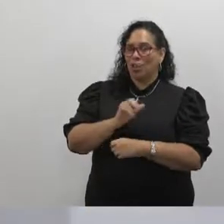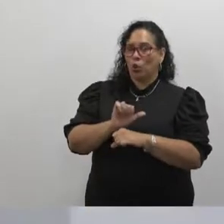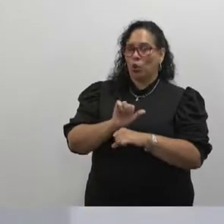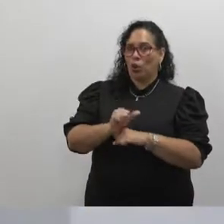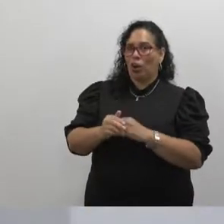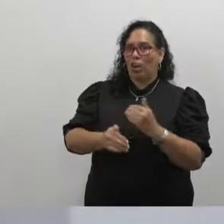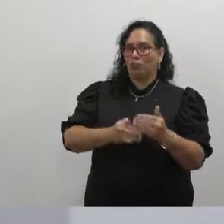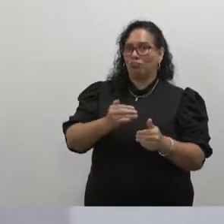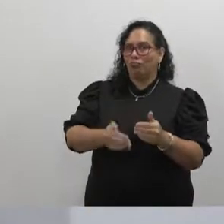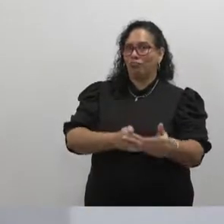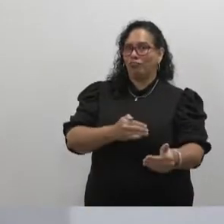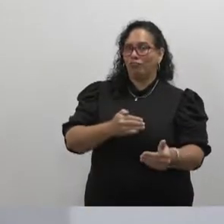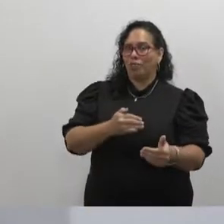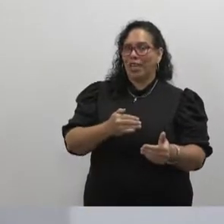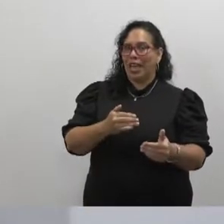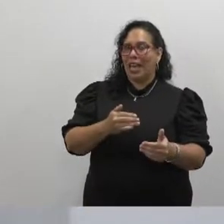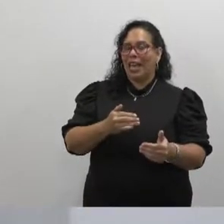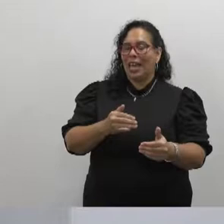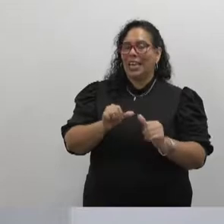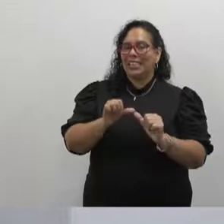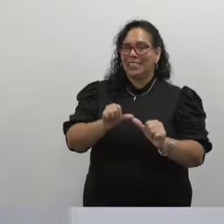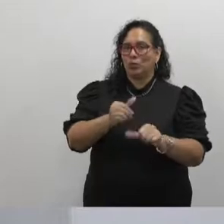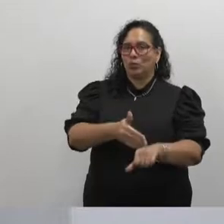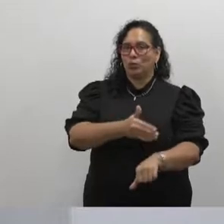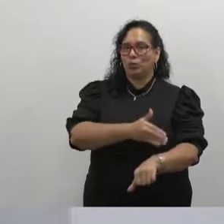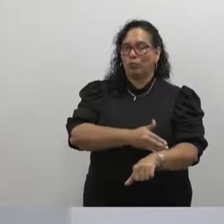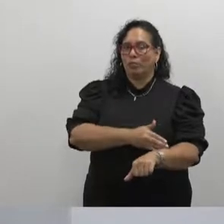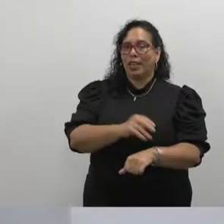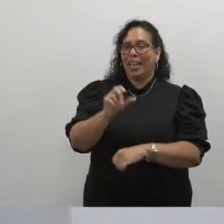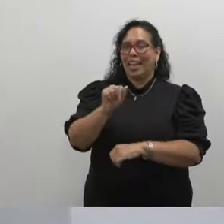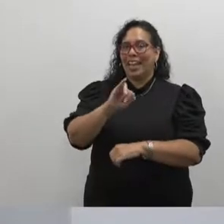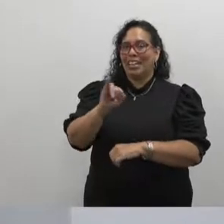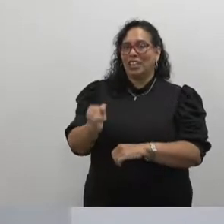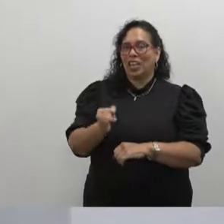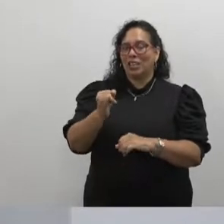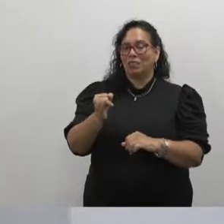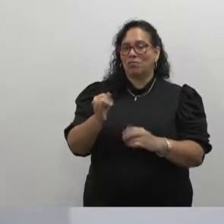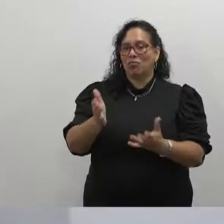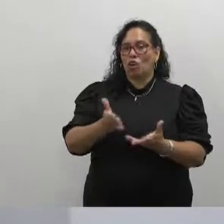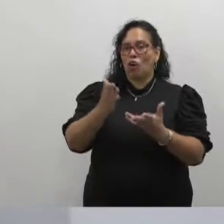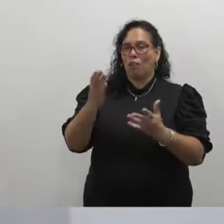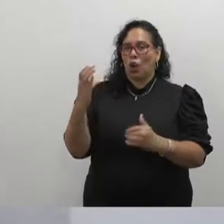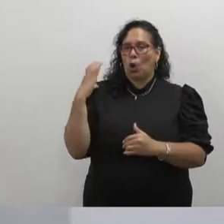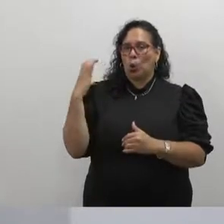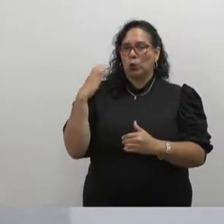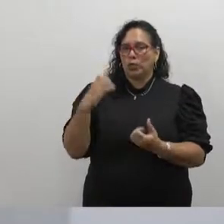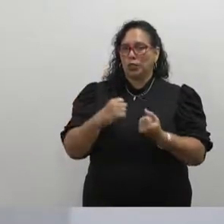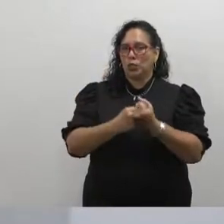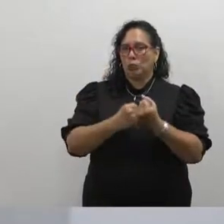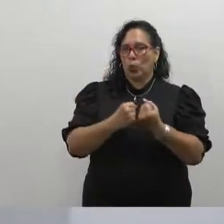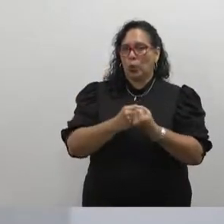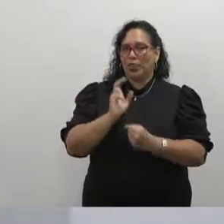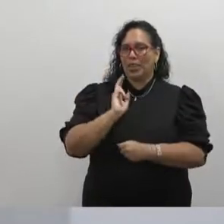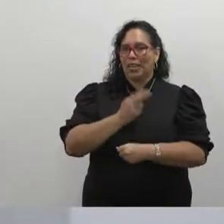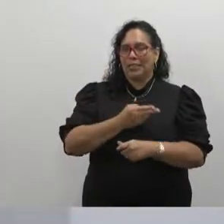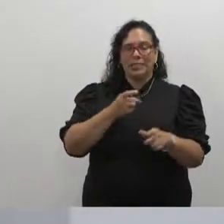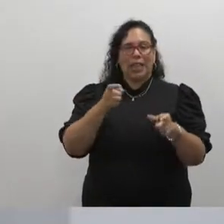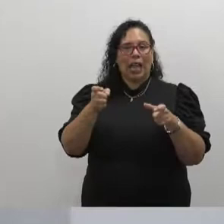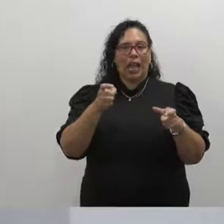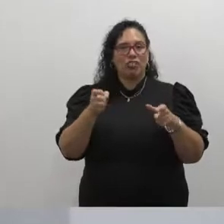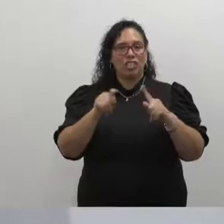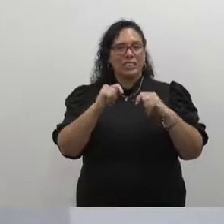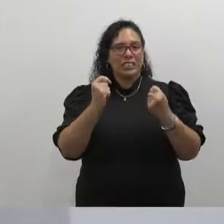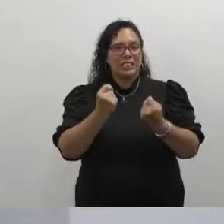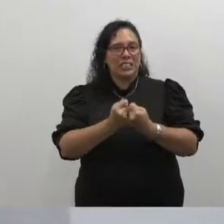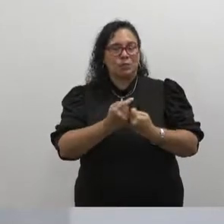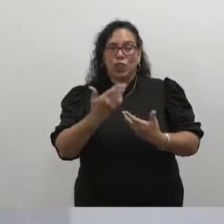cái ca này thơ ban hai được trong chúng ta khi dương như là dương thôi về đợt hai dương từ miền ca sọt chầm niên ở lời này